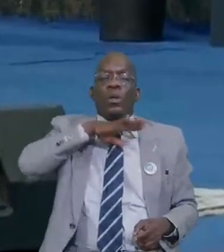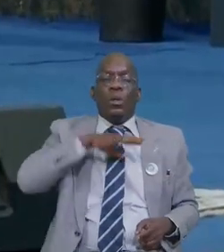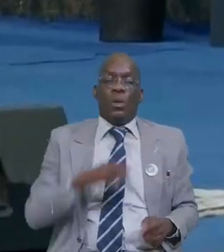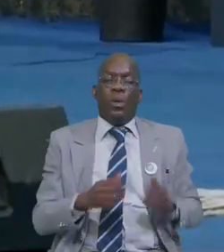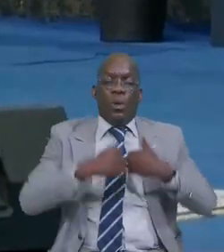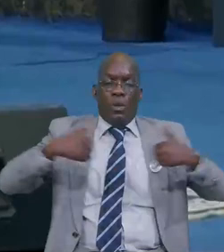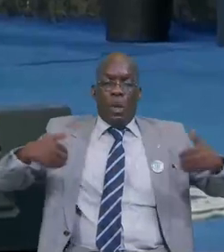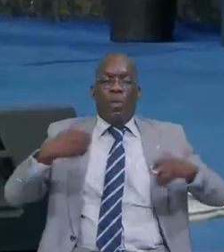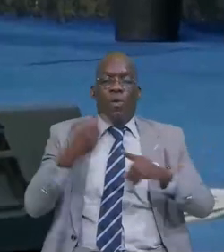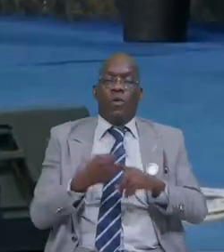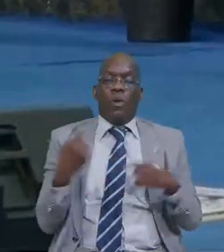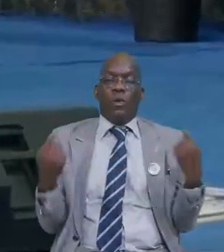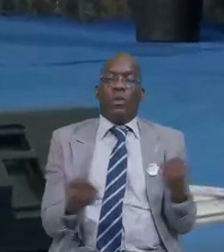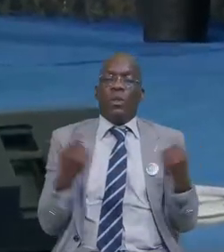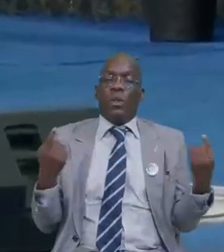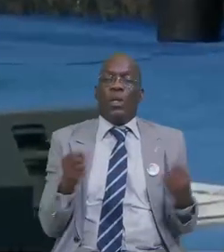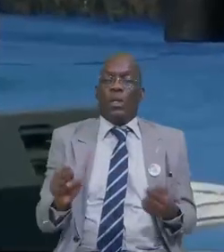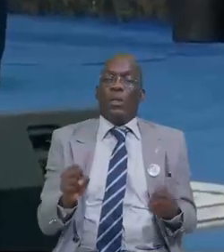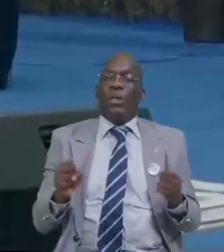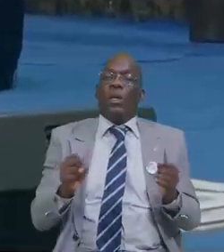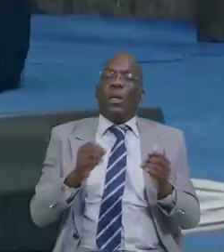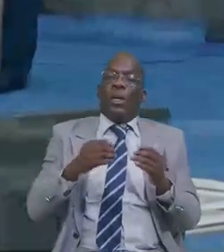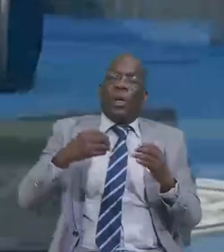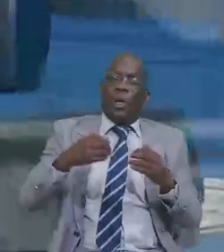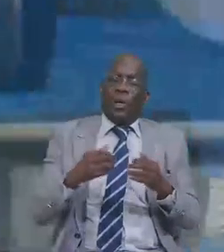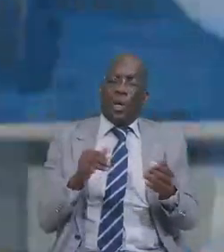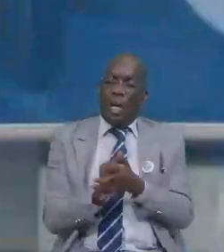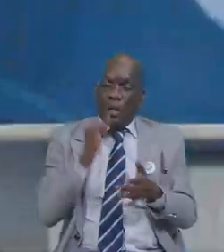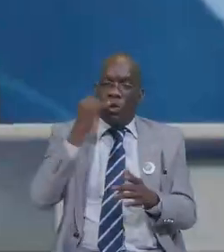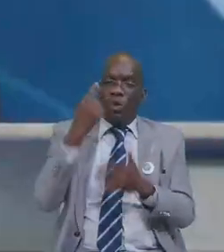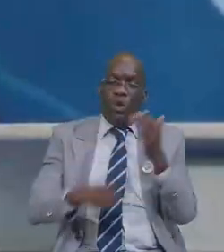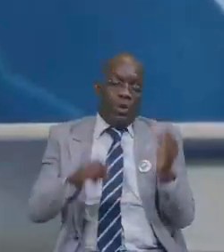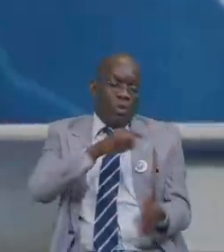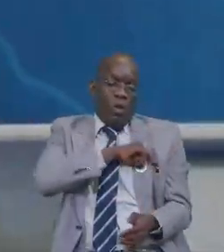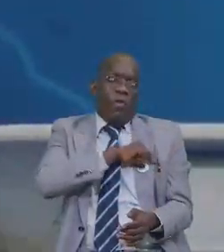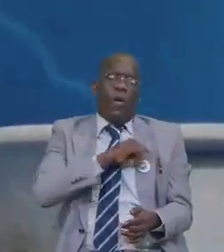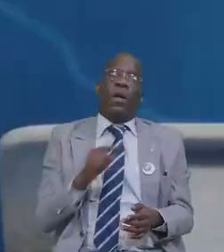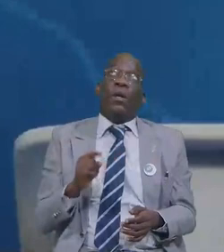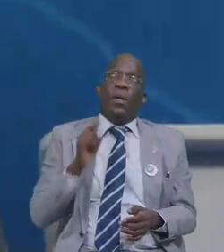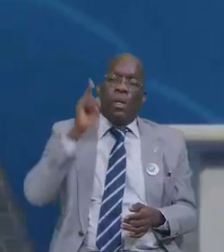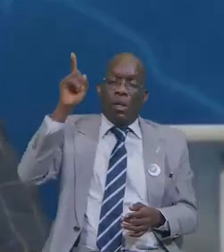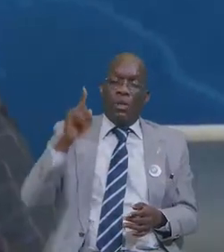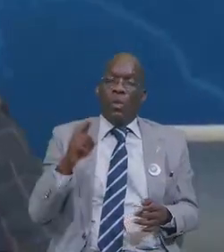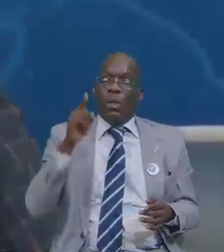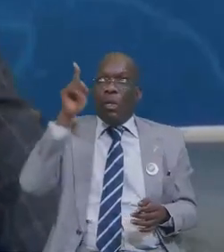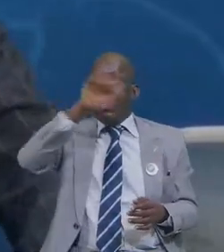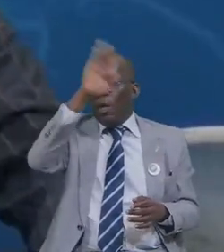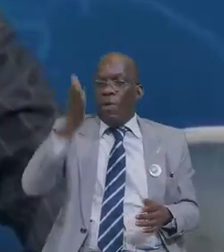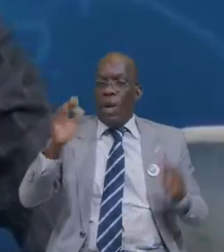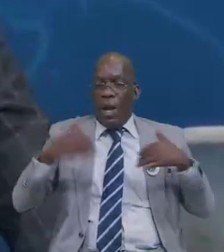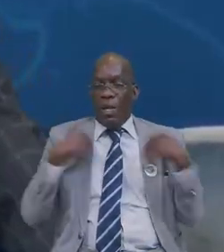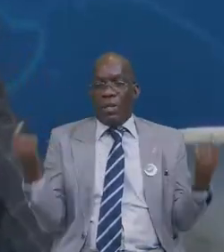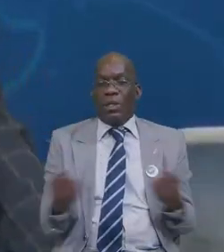tâche, séparé des pécheurs. C'est ça qui le qualifie. Il n'avait pas ses péchés à